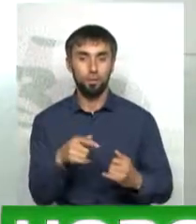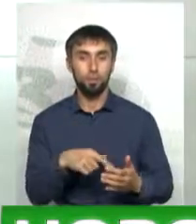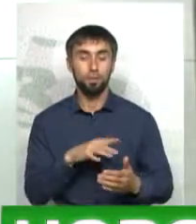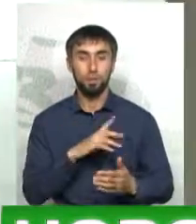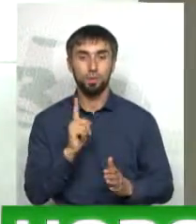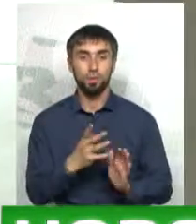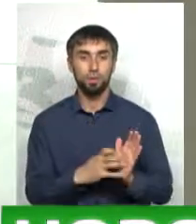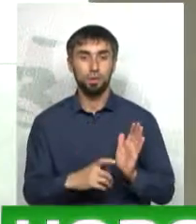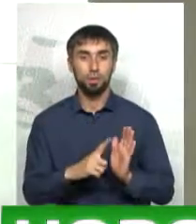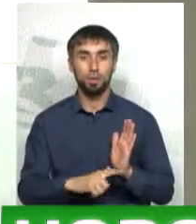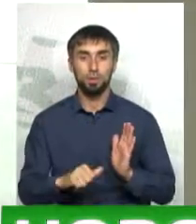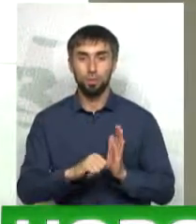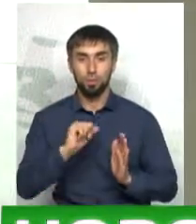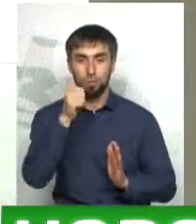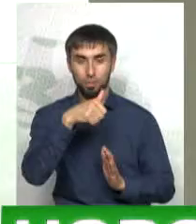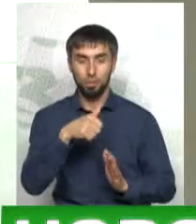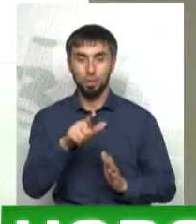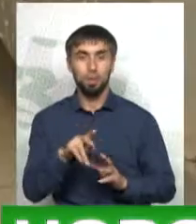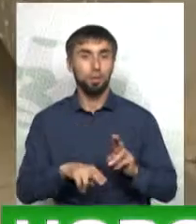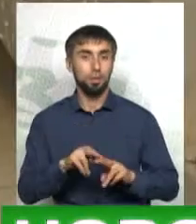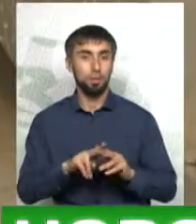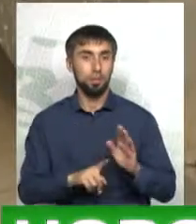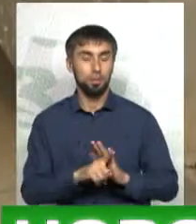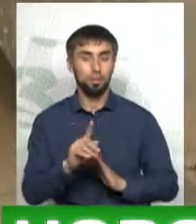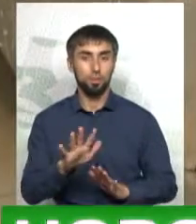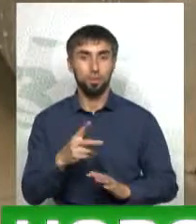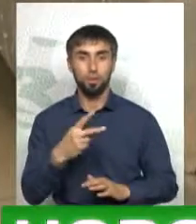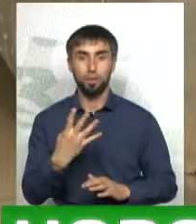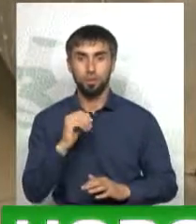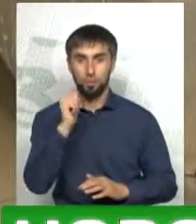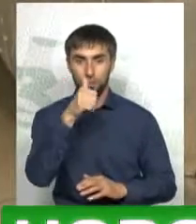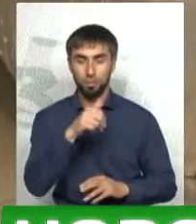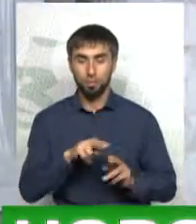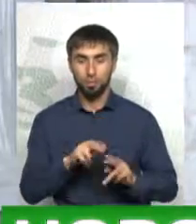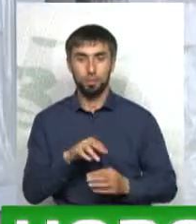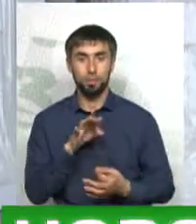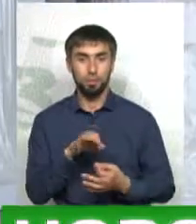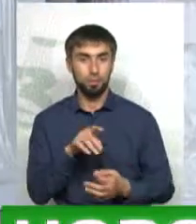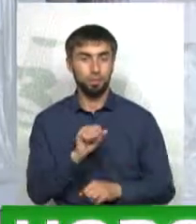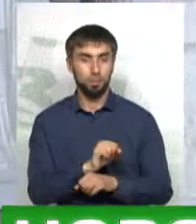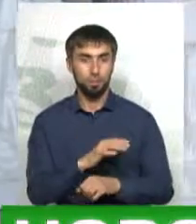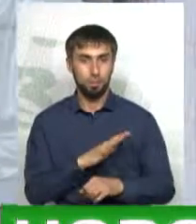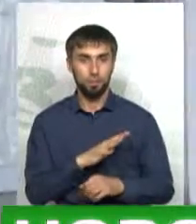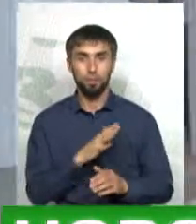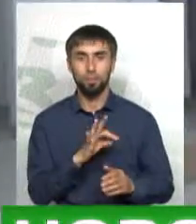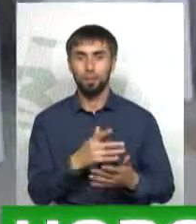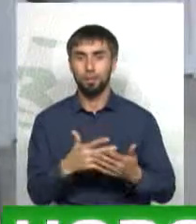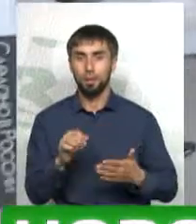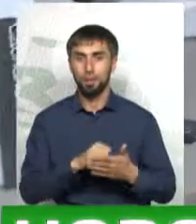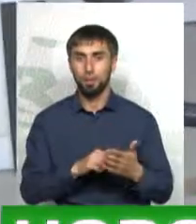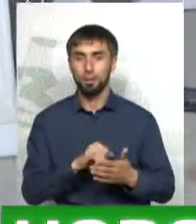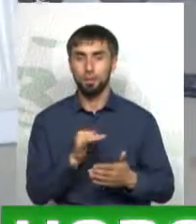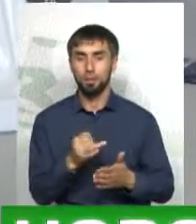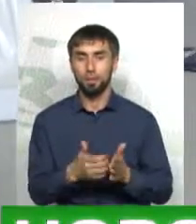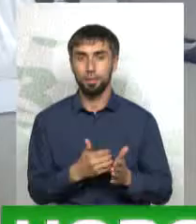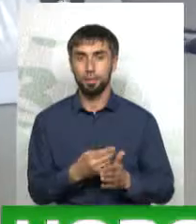заложили в 1976 году, а возводился объект 24 года. Строительство много раз приостанавливалось по ряду причин, в том числе